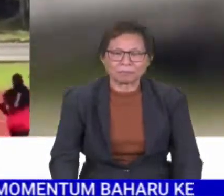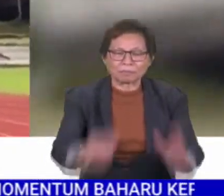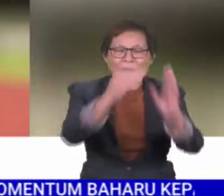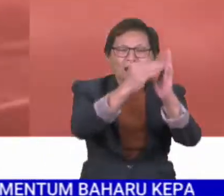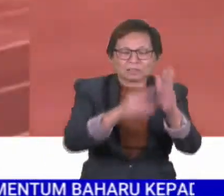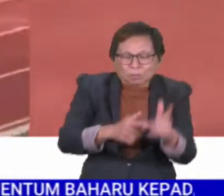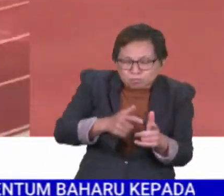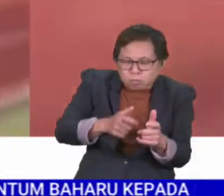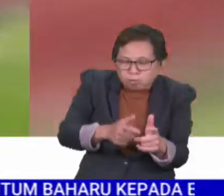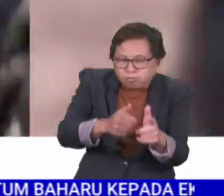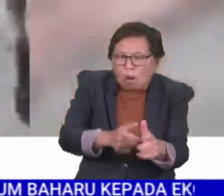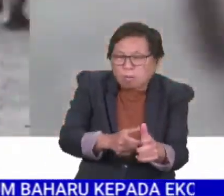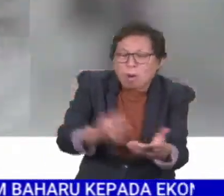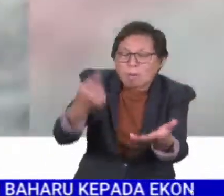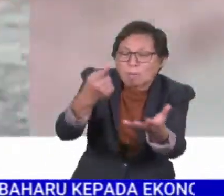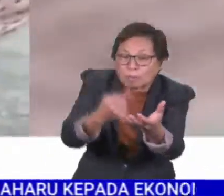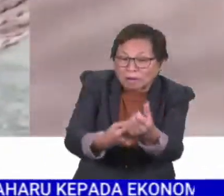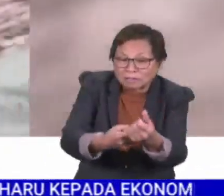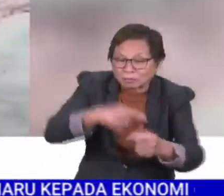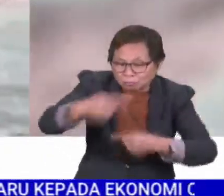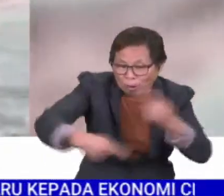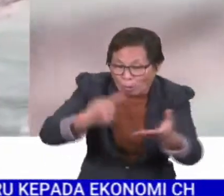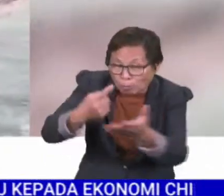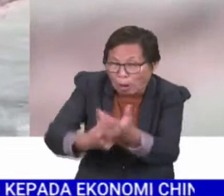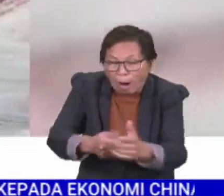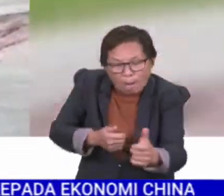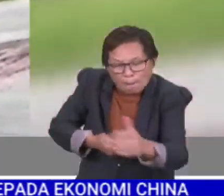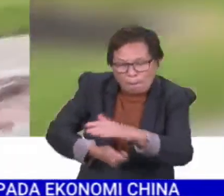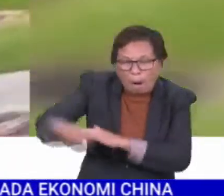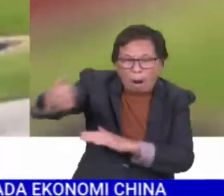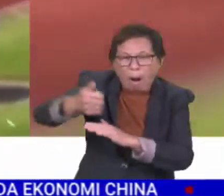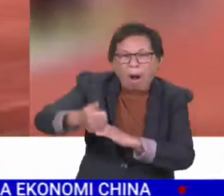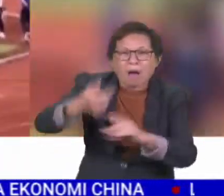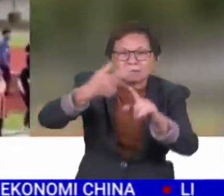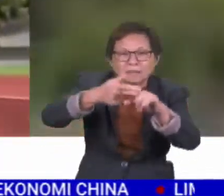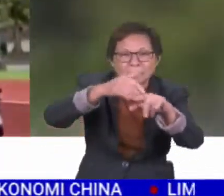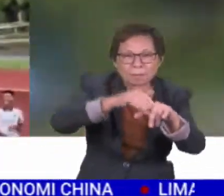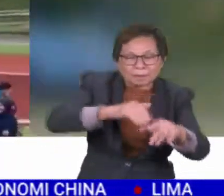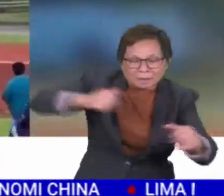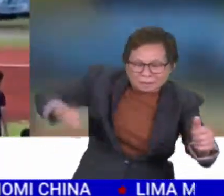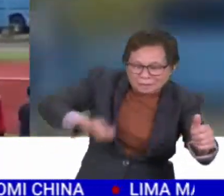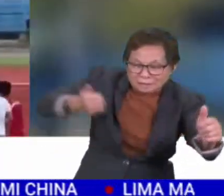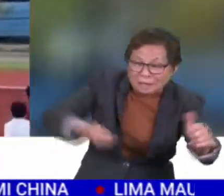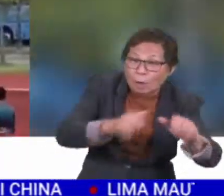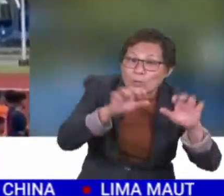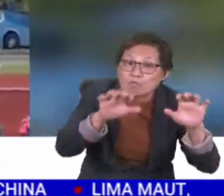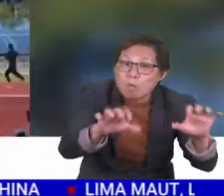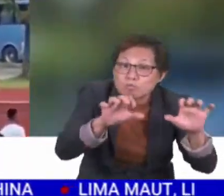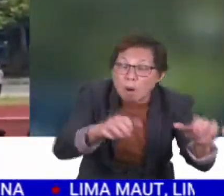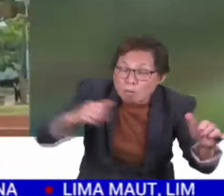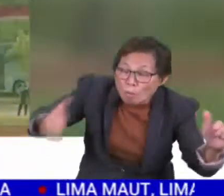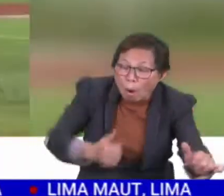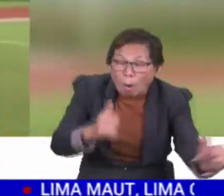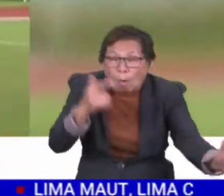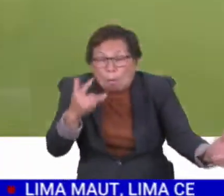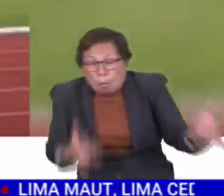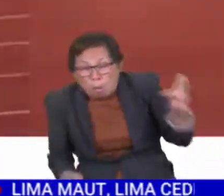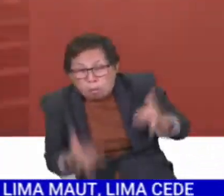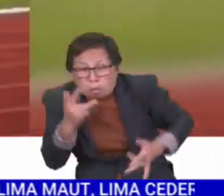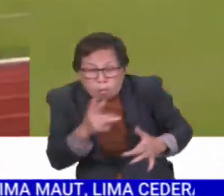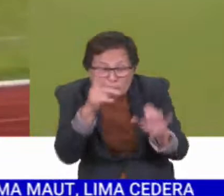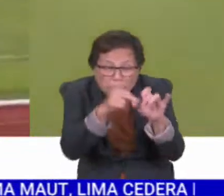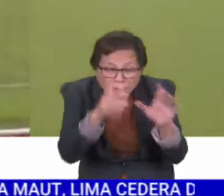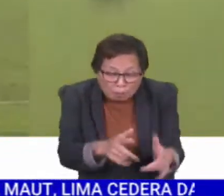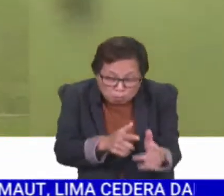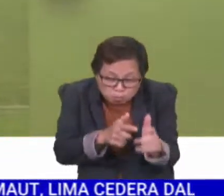Acara lumba lari berganti-ganti jadi lumba pecut larikan diri daripada dikejar anjing. Keadaan cemas dilalui